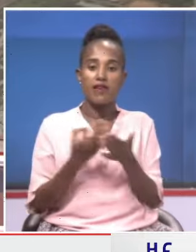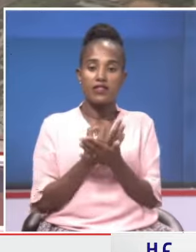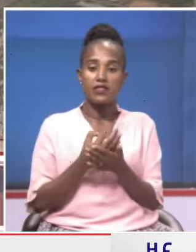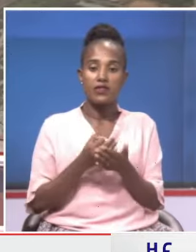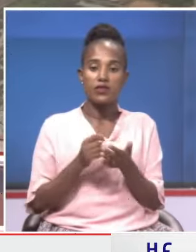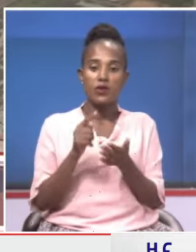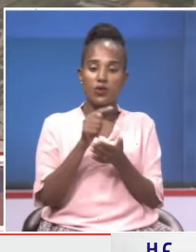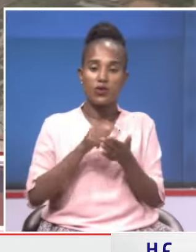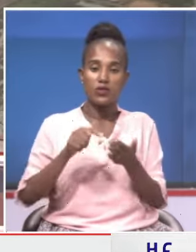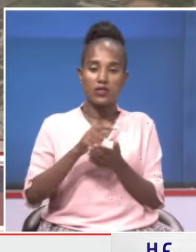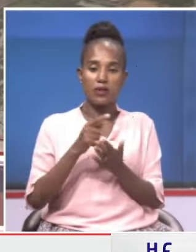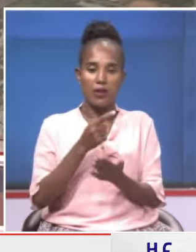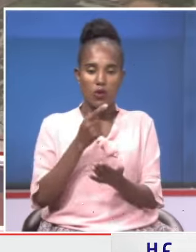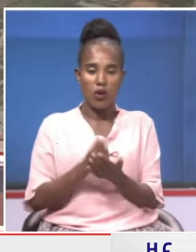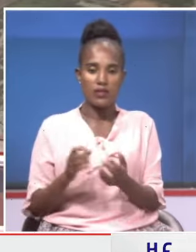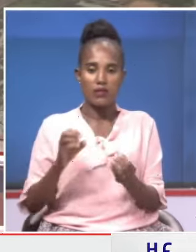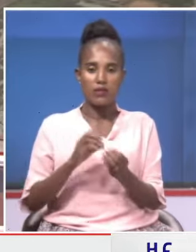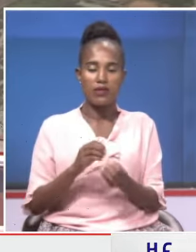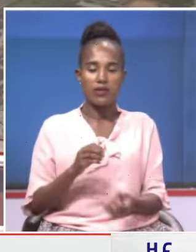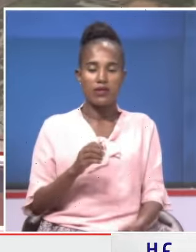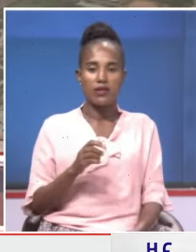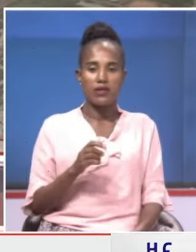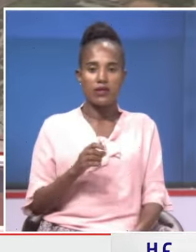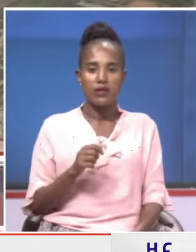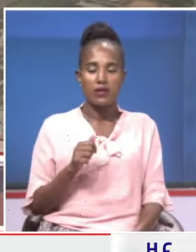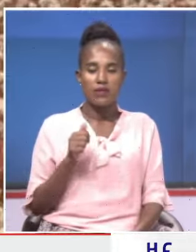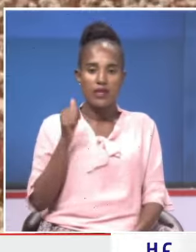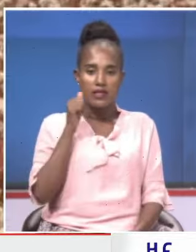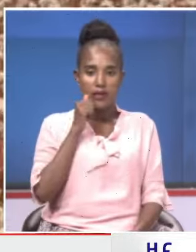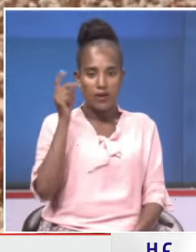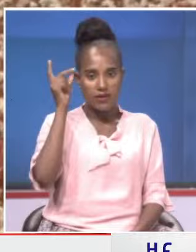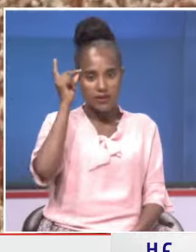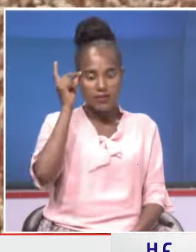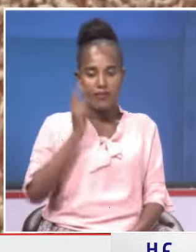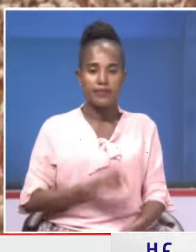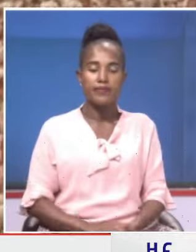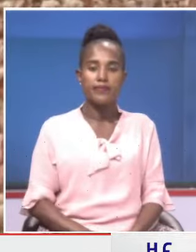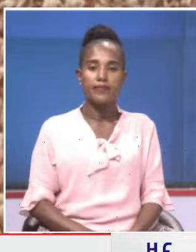ኢንስቲትዩት ተመርቋል። ተጨማሪውን ከዜብ ዮሐንስ እንከታተል።